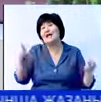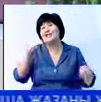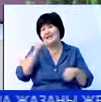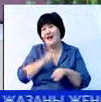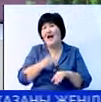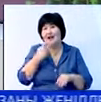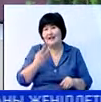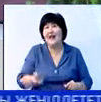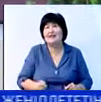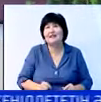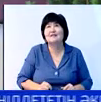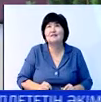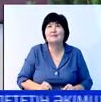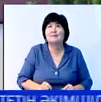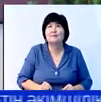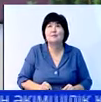аңғарылады.